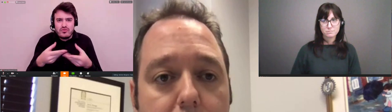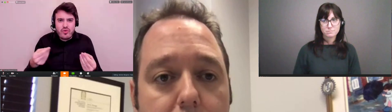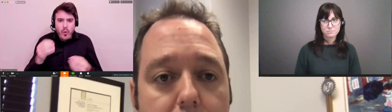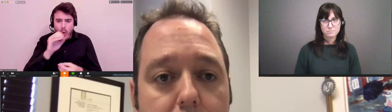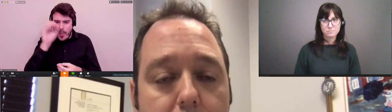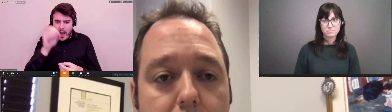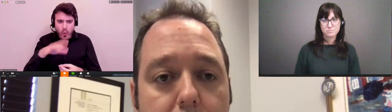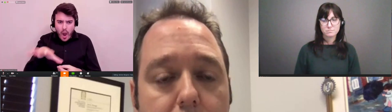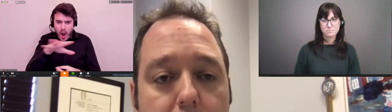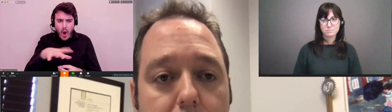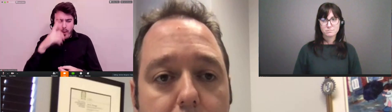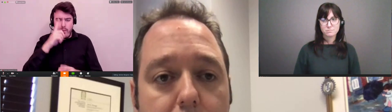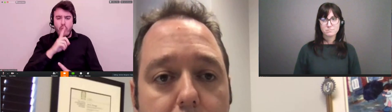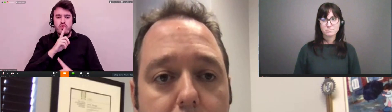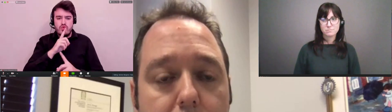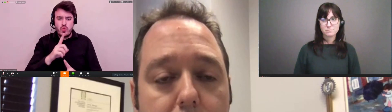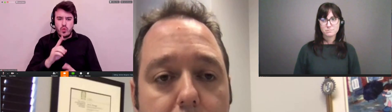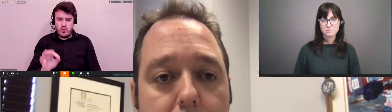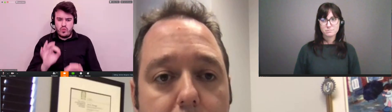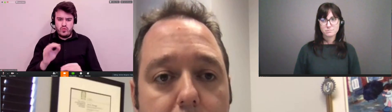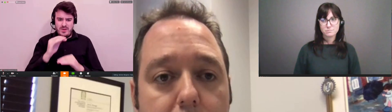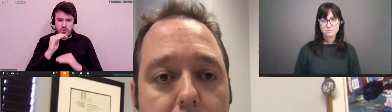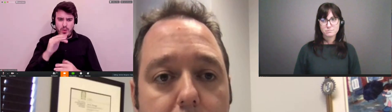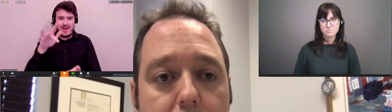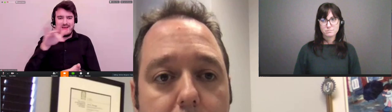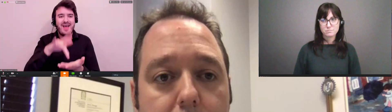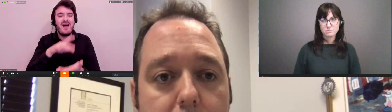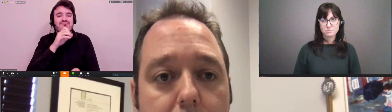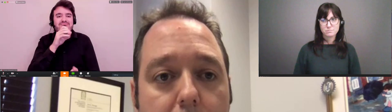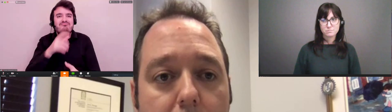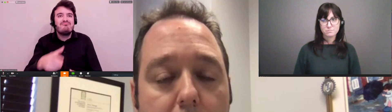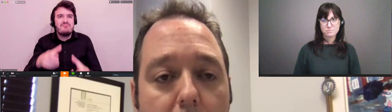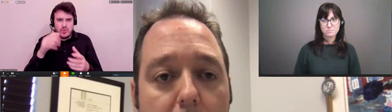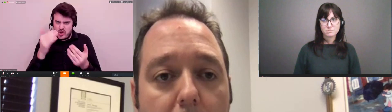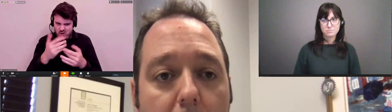la sécurité? Est-ce qu'on les teste tous, etc.?